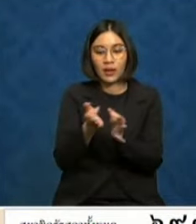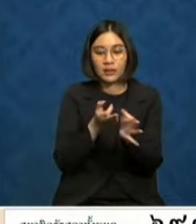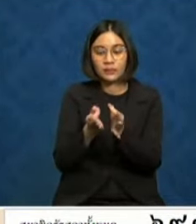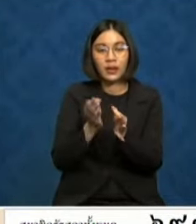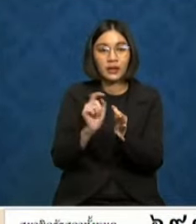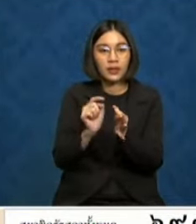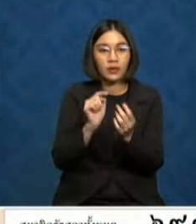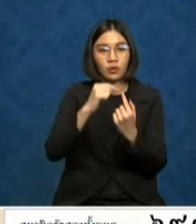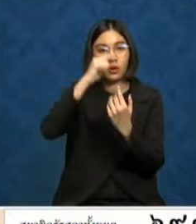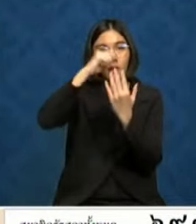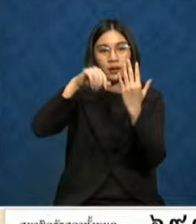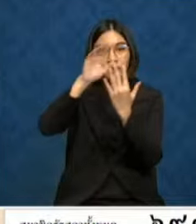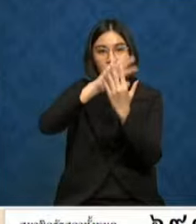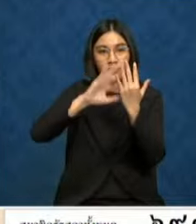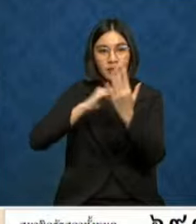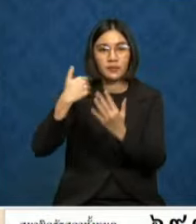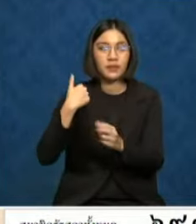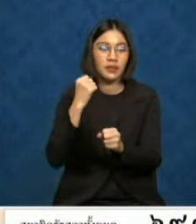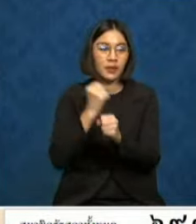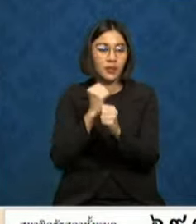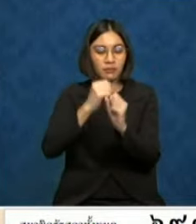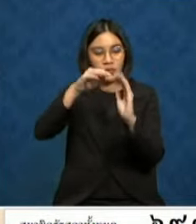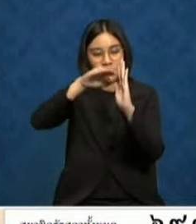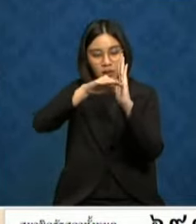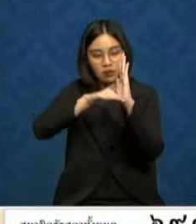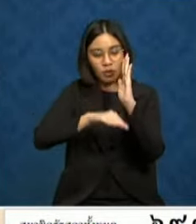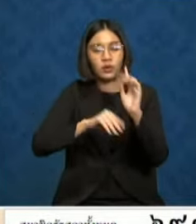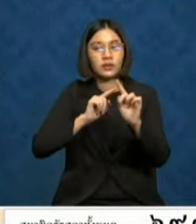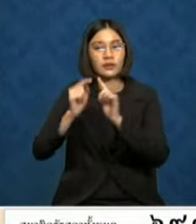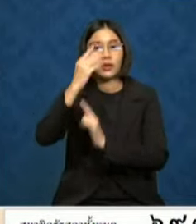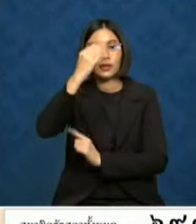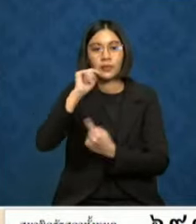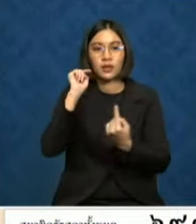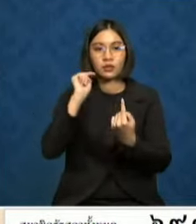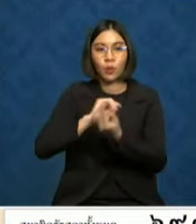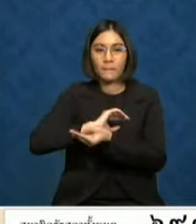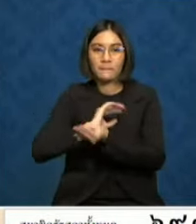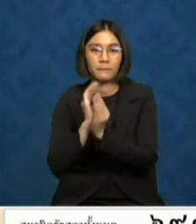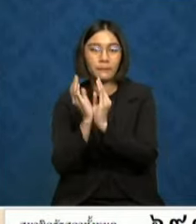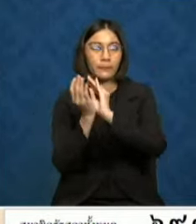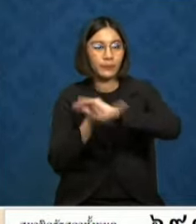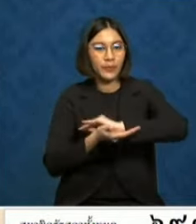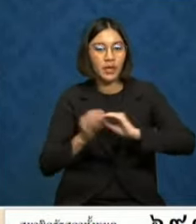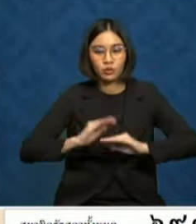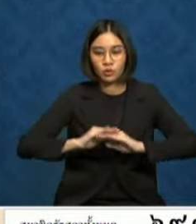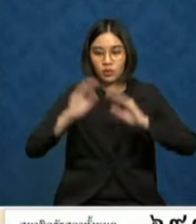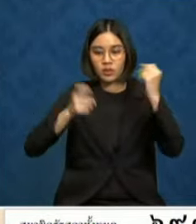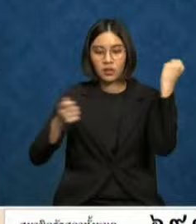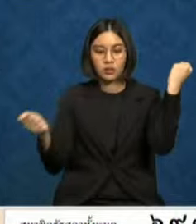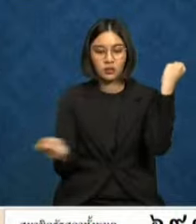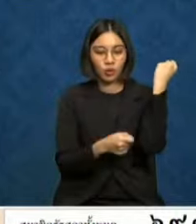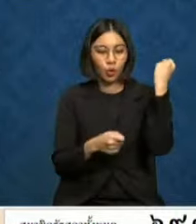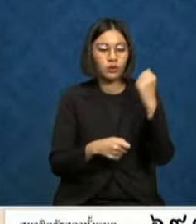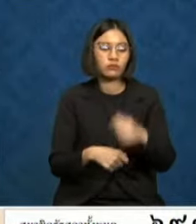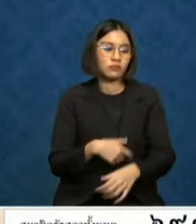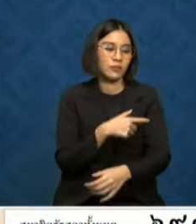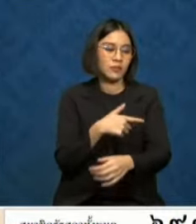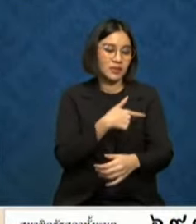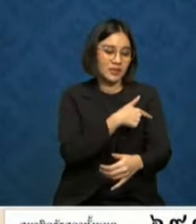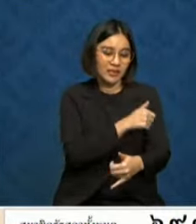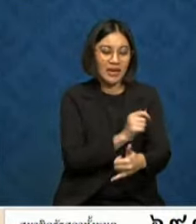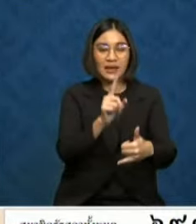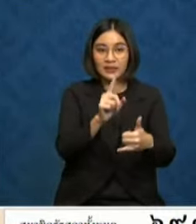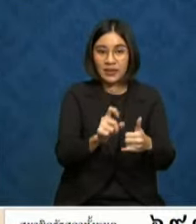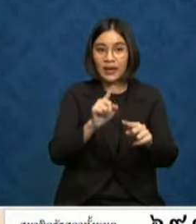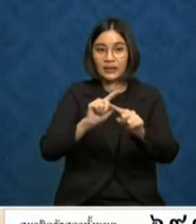ว่าประเทศไทยเราได้มีการดำเนินการเพื่อที่จะนำไปสู่การเปลี่ยนแปลงและการยุติโทษประหารชีวิตเป็นลำดับซึ่งแนว